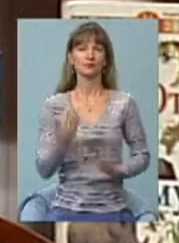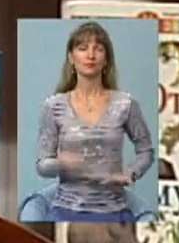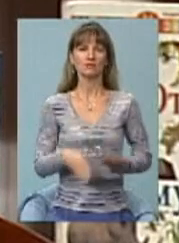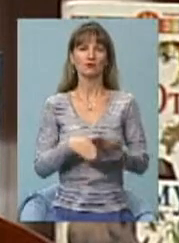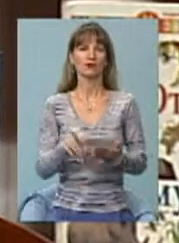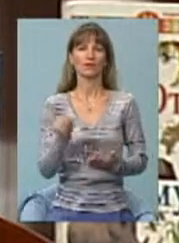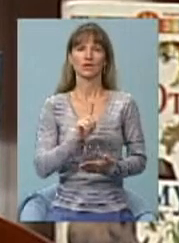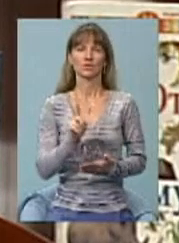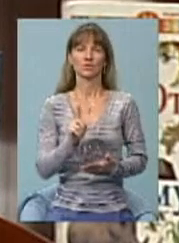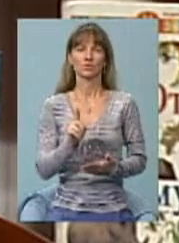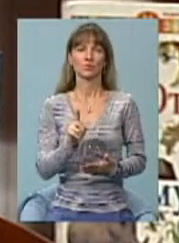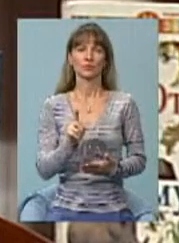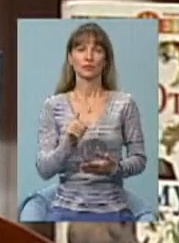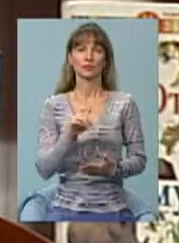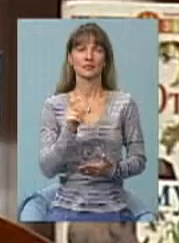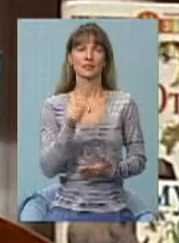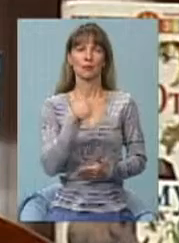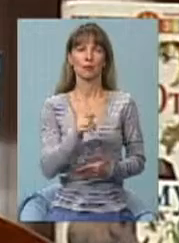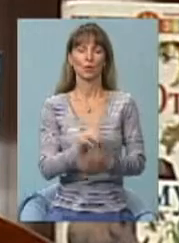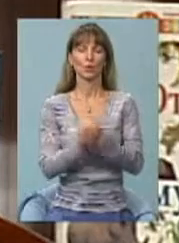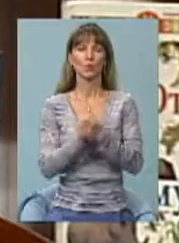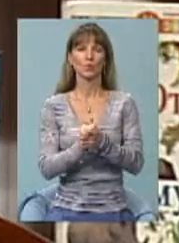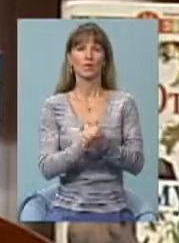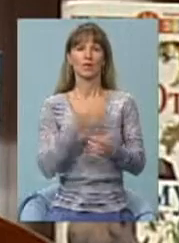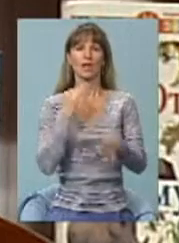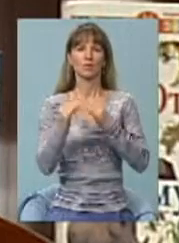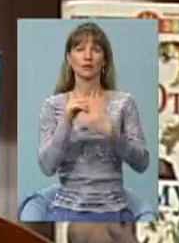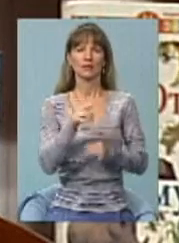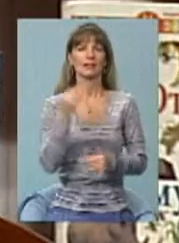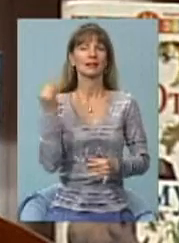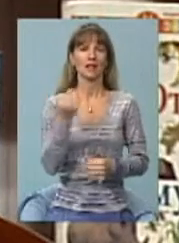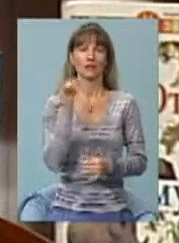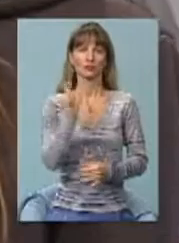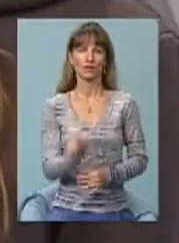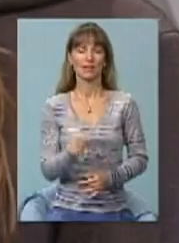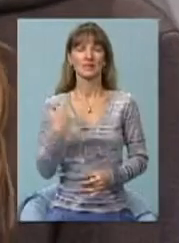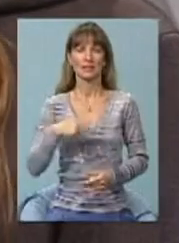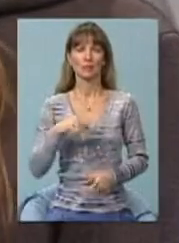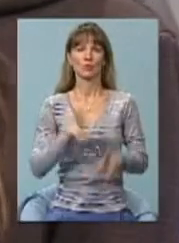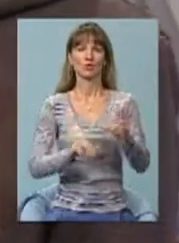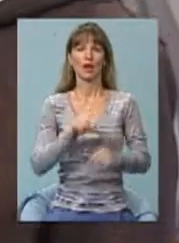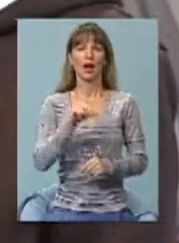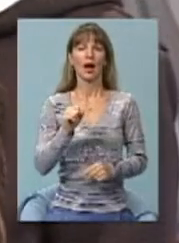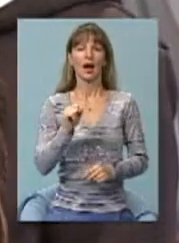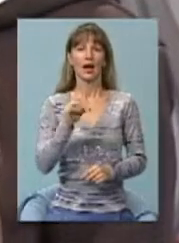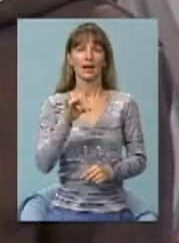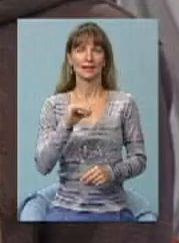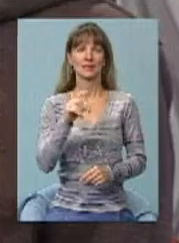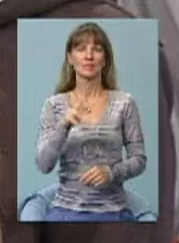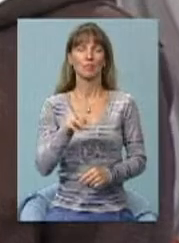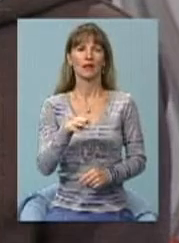те, що з тобою дружать, общаються, ти цікавий чоловік просто. Ти себе вважаєш харизматичною?